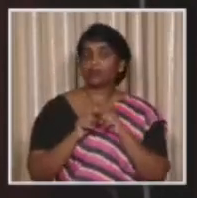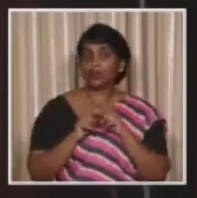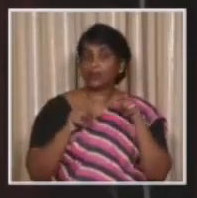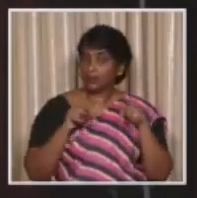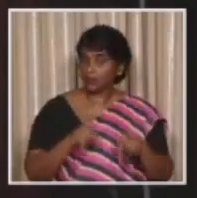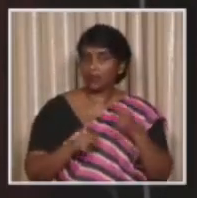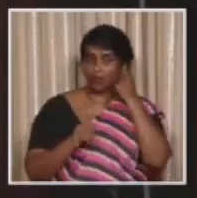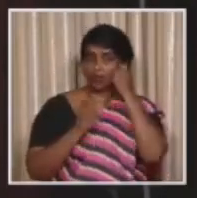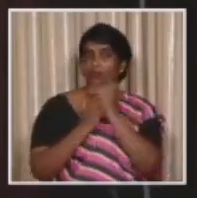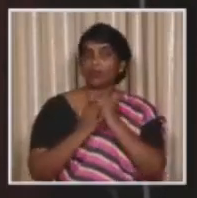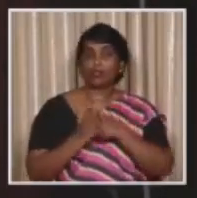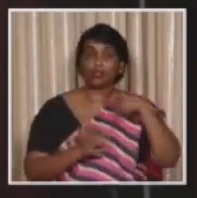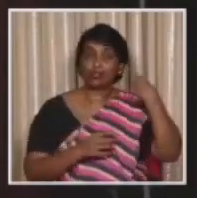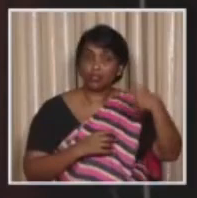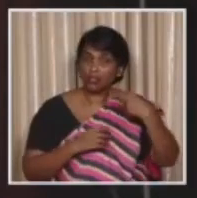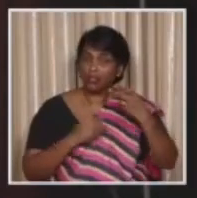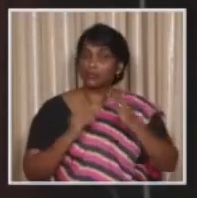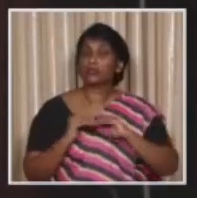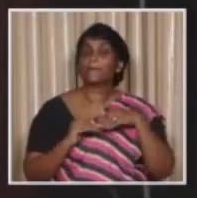මේ යෝජනාව